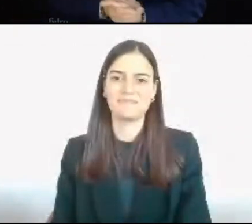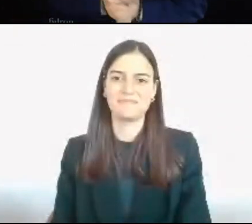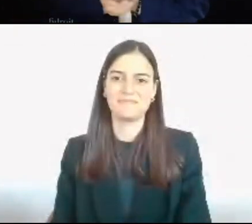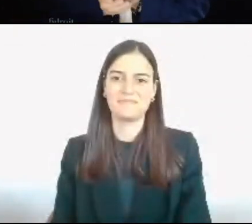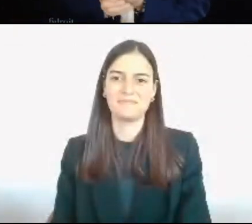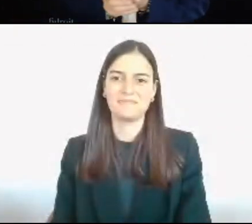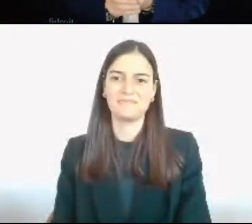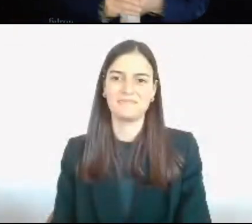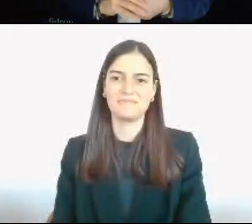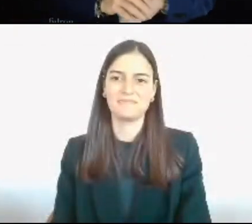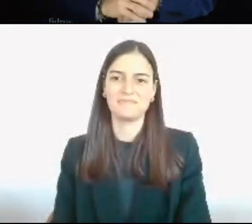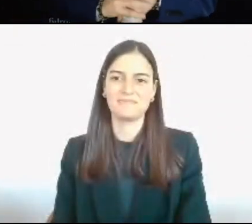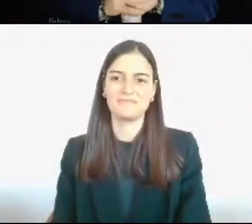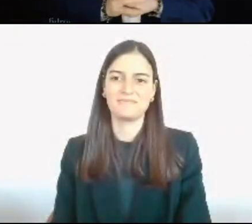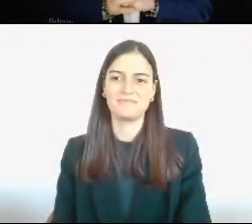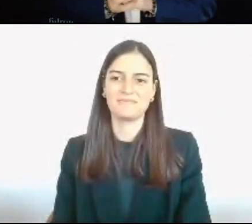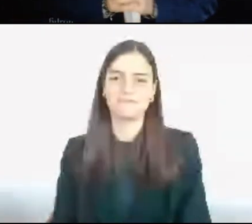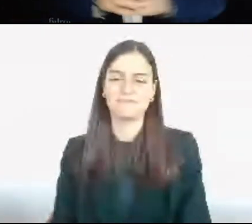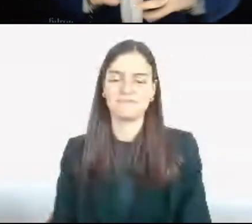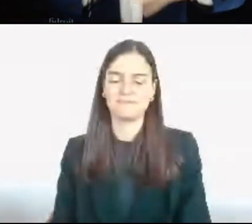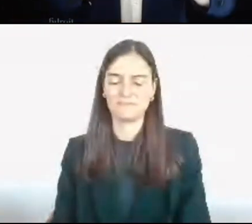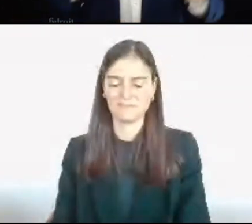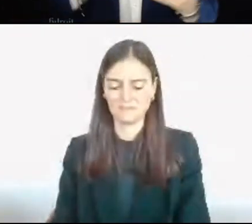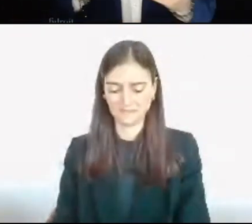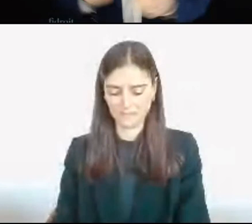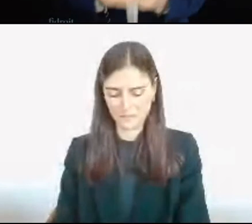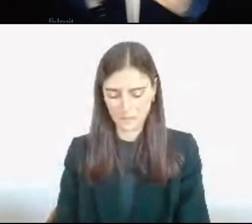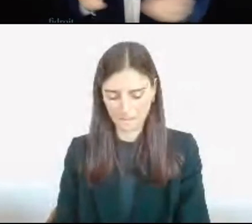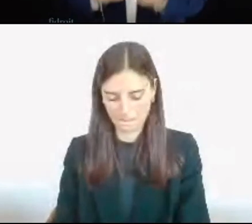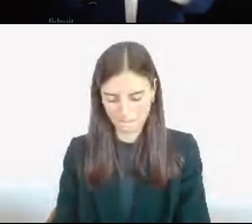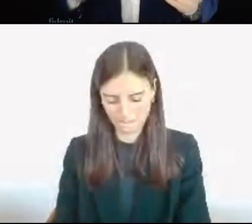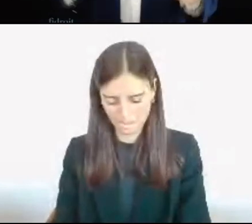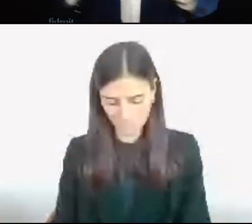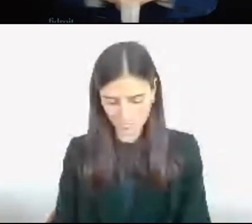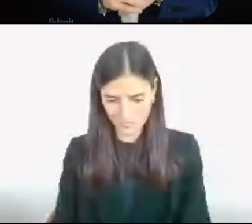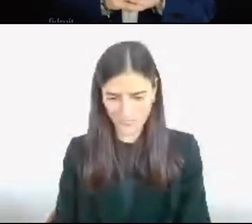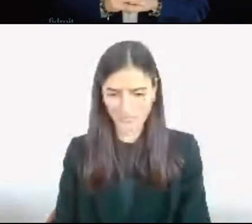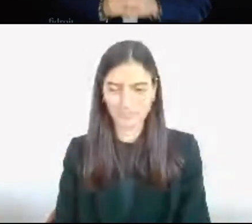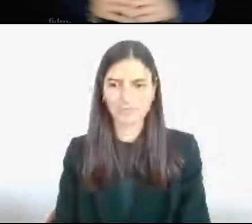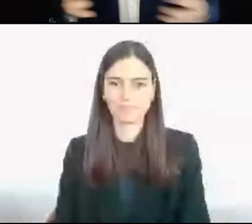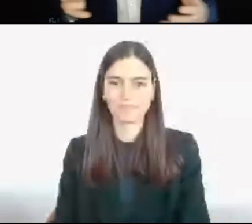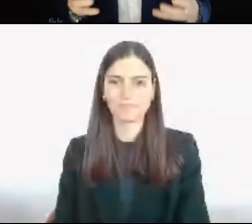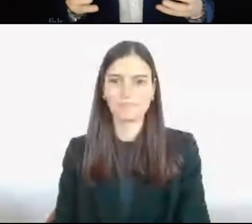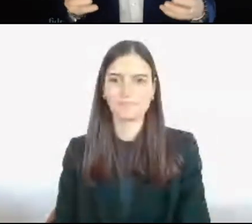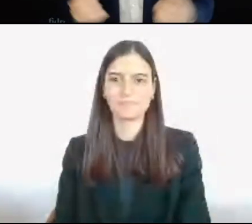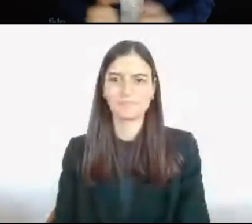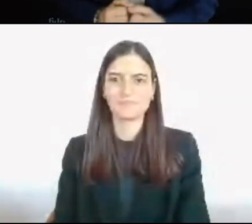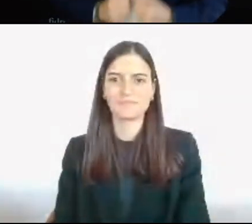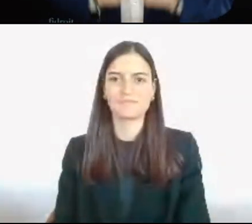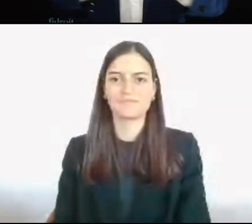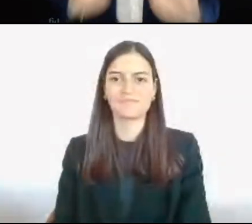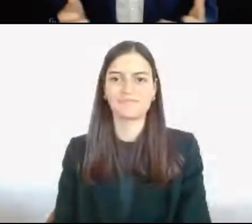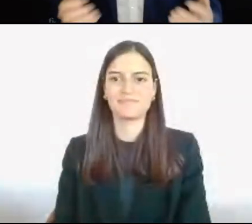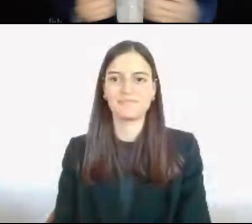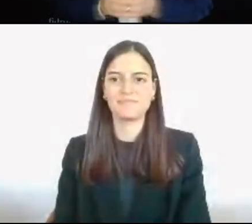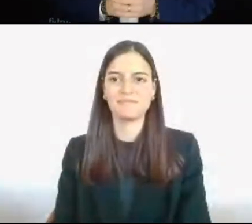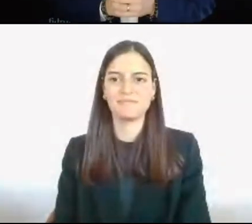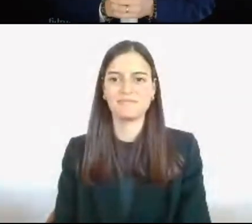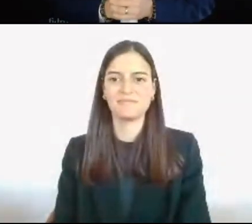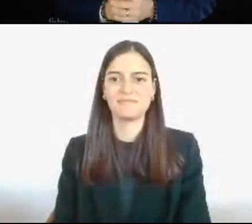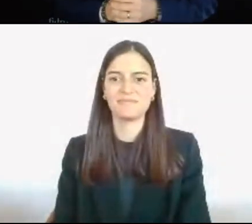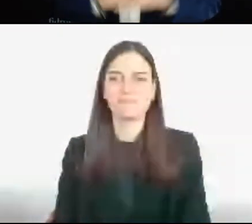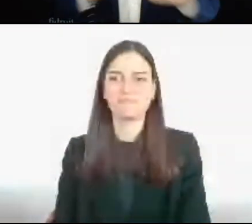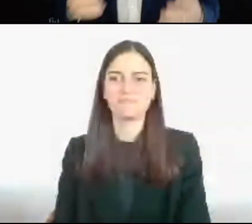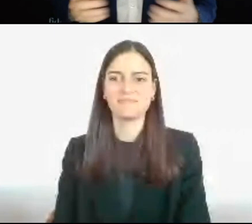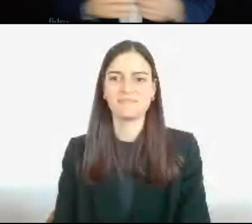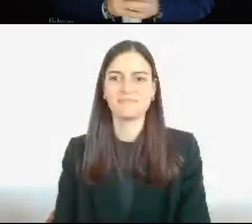pour celles et ceux qui nous écoutent. C'est une réalité. C'est donc un art délicat